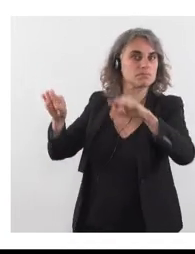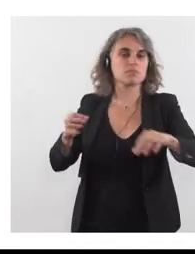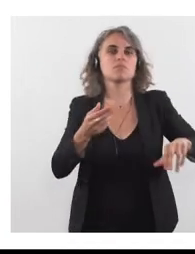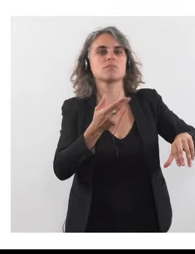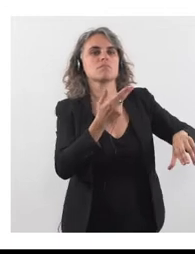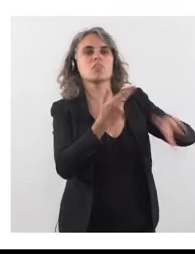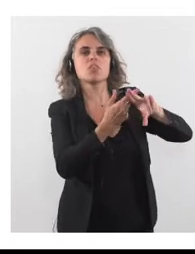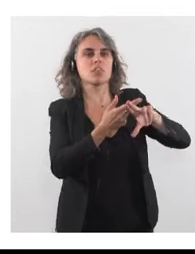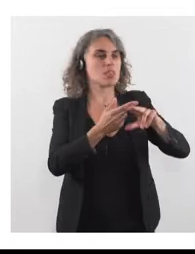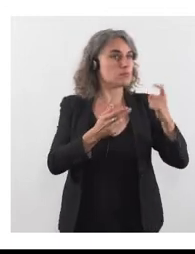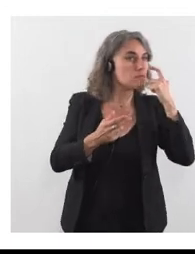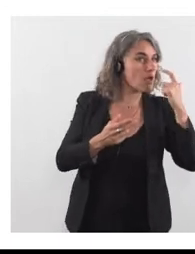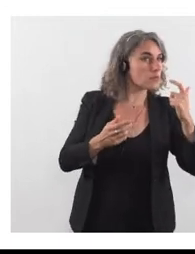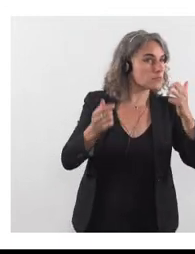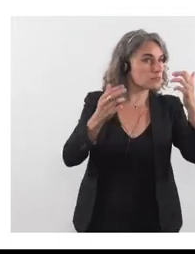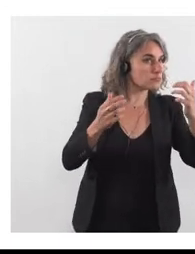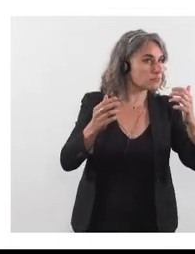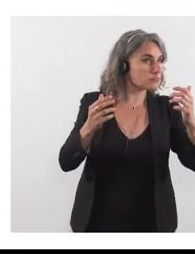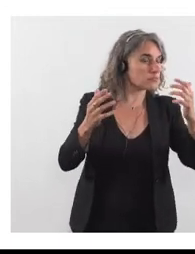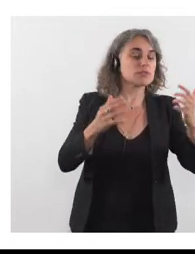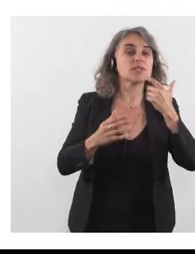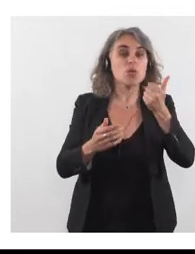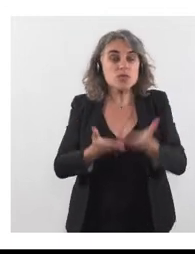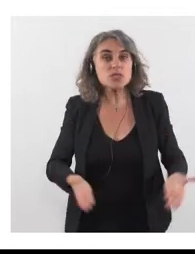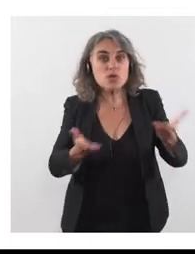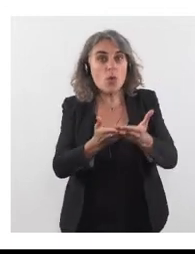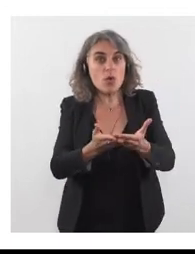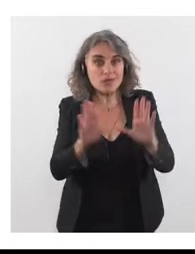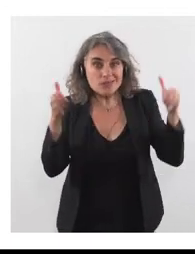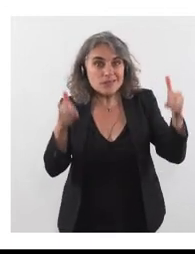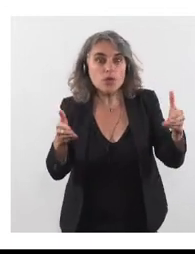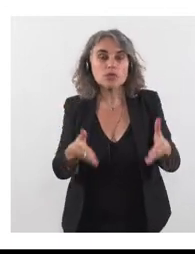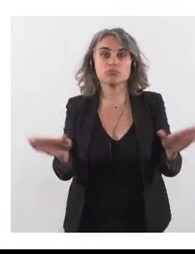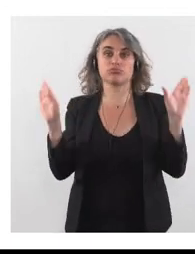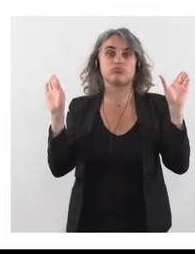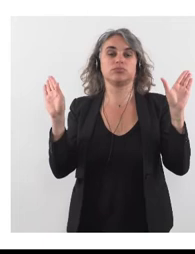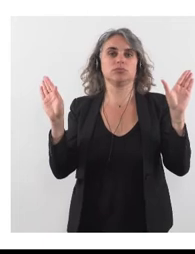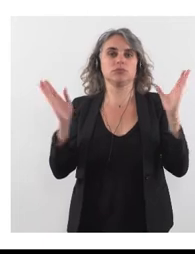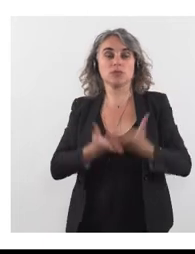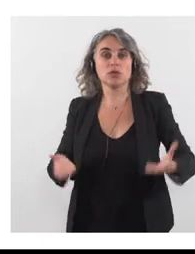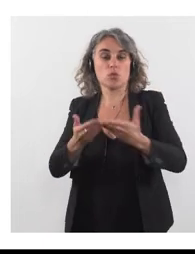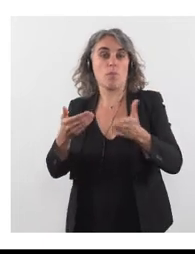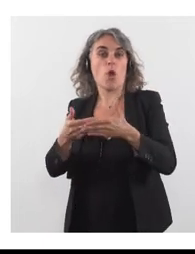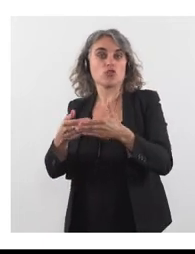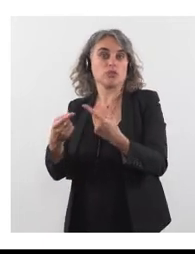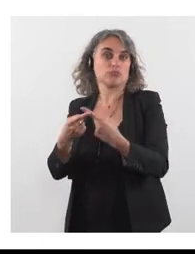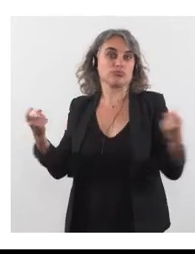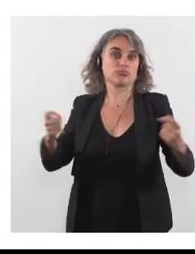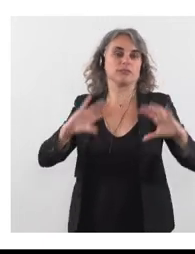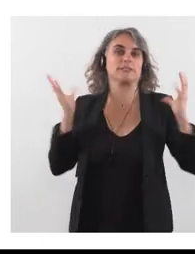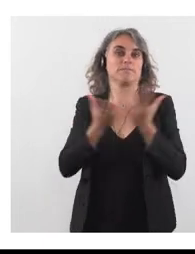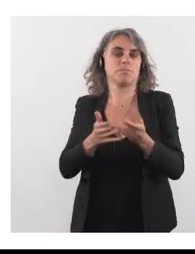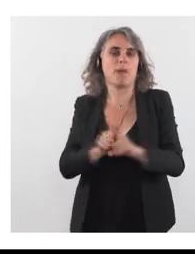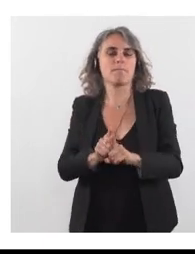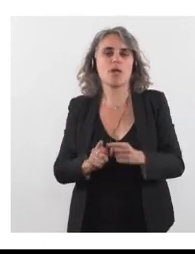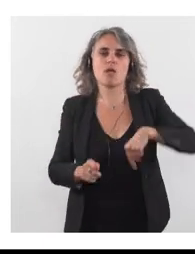réponse. Et donc, ce n'est pas uniquement le cas sur lequel il y a la question préjudicielle, mais c'est tout le contentieux similaire qui se retrouve chez